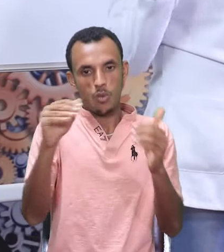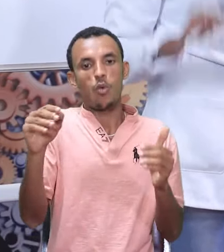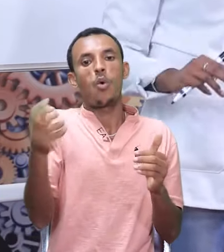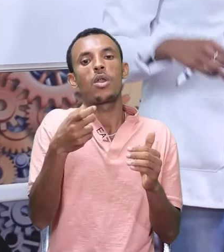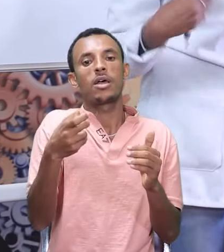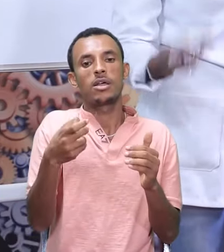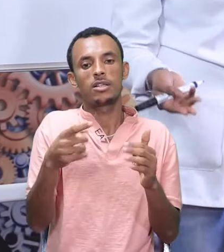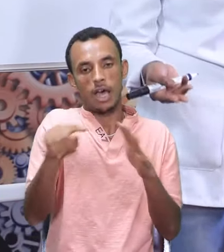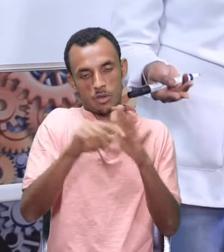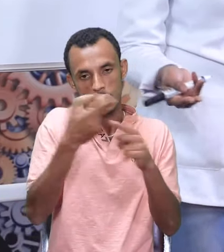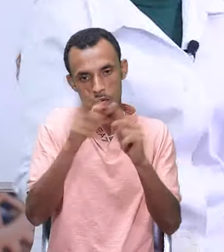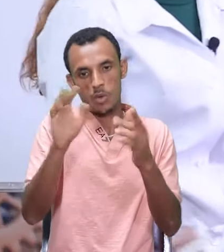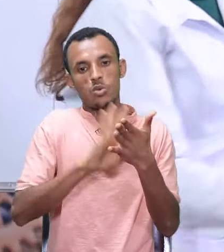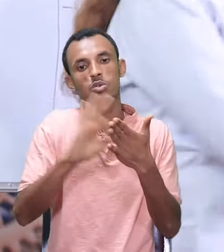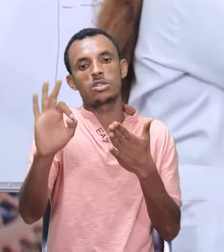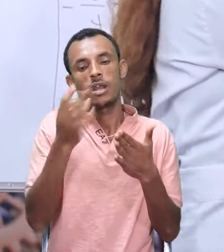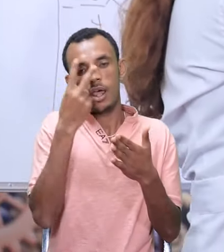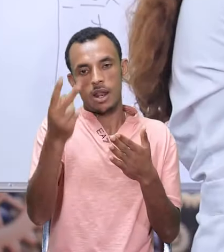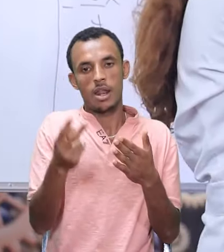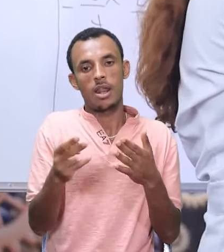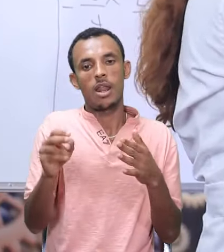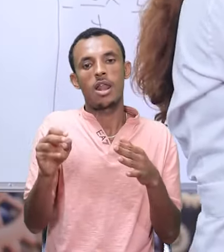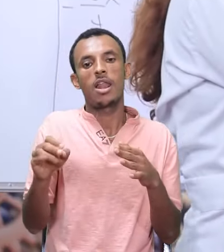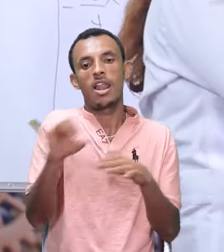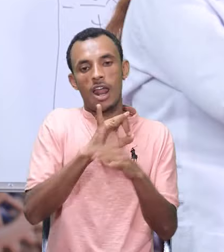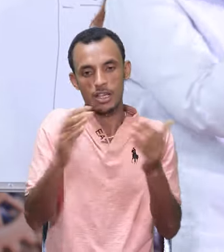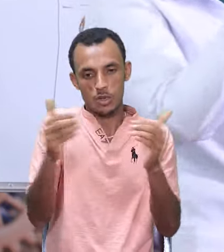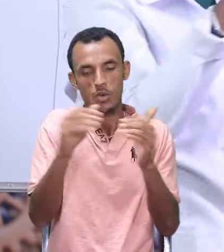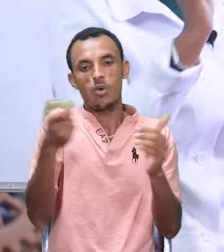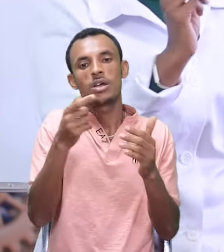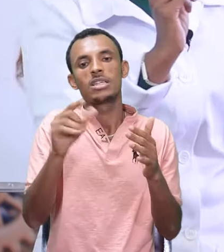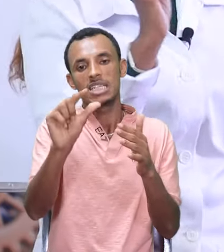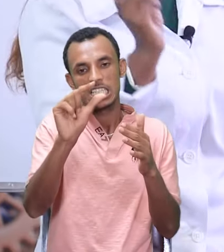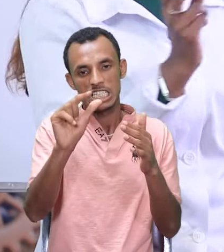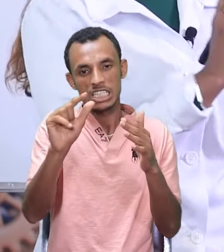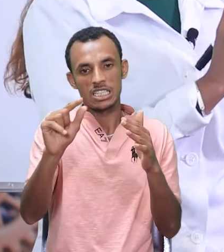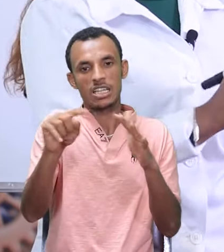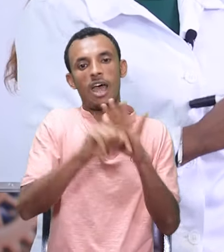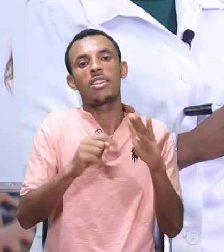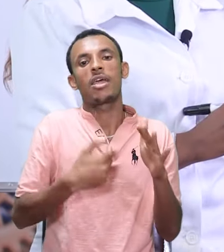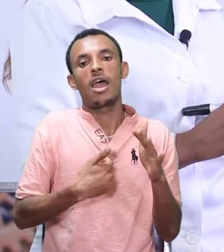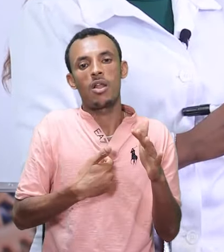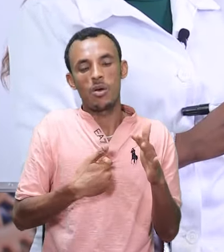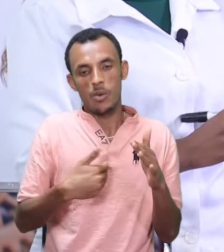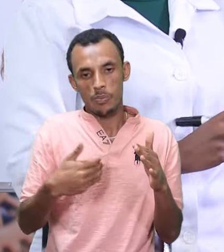ሆኖ ታህታቸው የተለያዩ ቁጥሮችን እናያለን። ለአላቸው እኩል ከሆነ ትንሽ ታህት ያለው ትልቅ ታህት